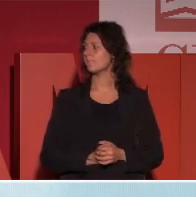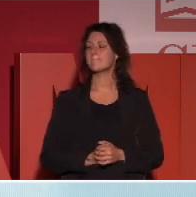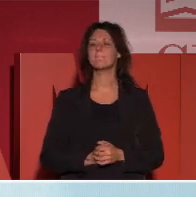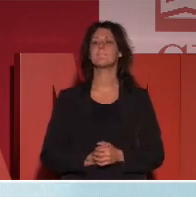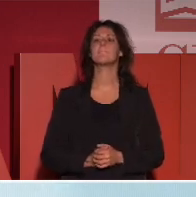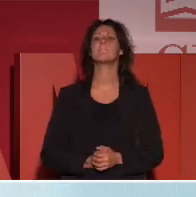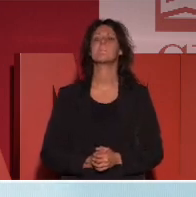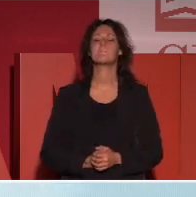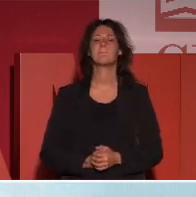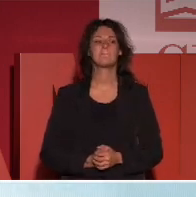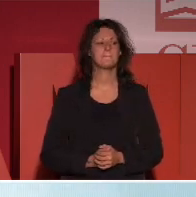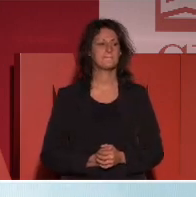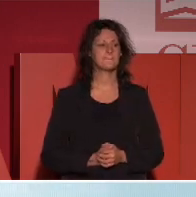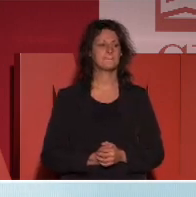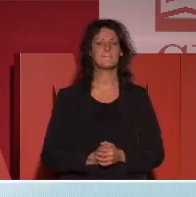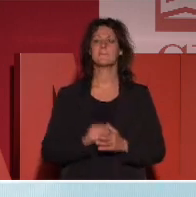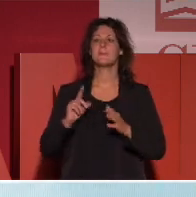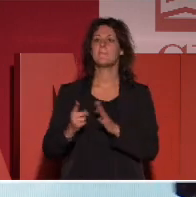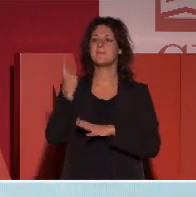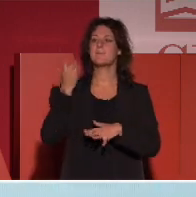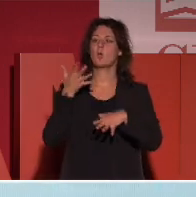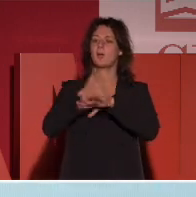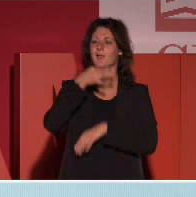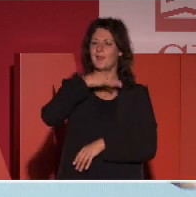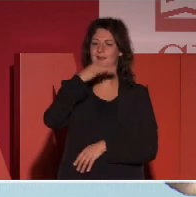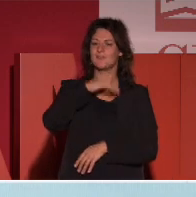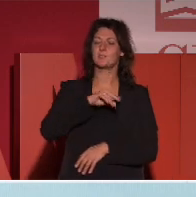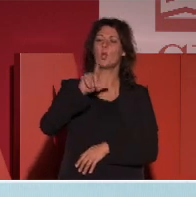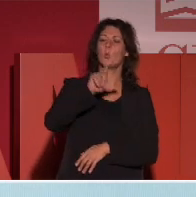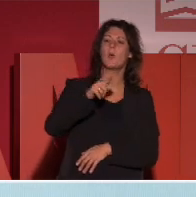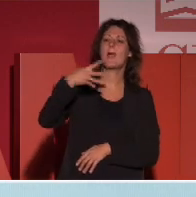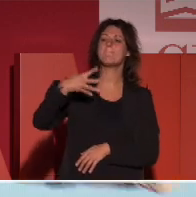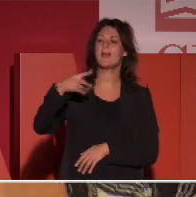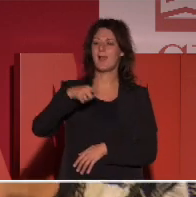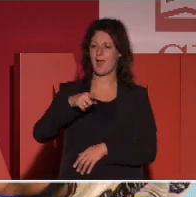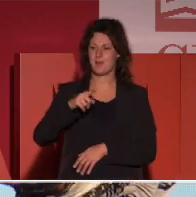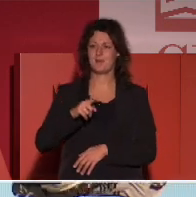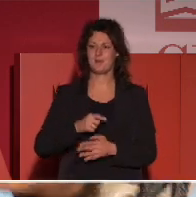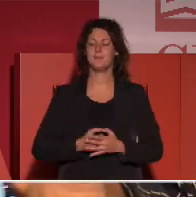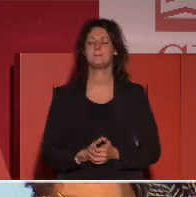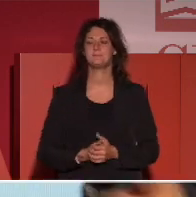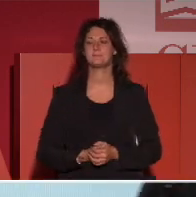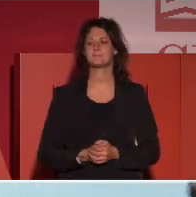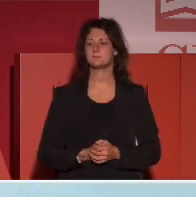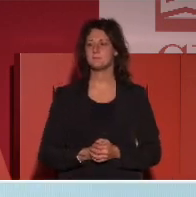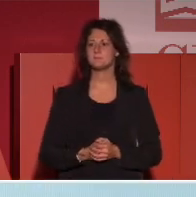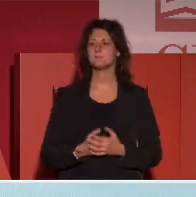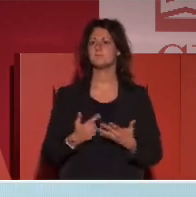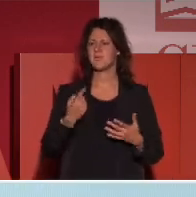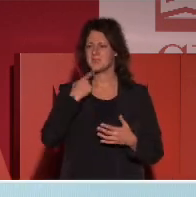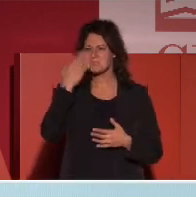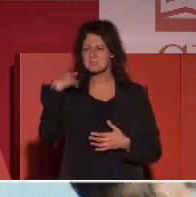mi è piaciuto moltissimo ovviamente che era quello di luca mercalli che ha come dire scoperchiato veramente un vaso di pandora di false